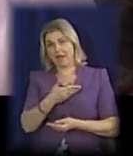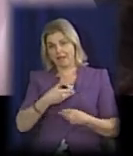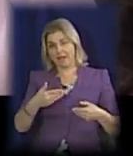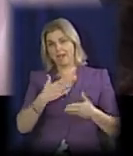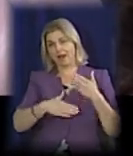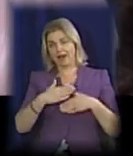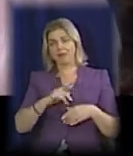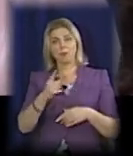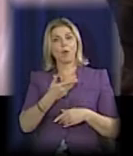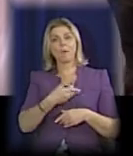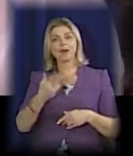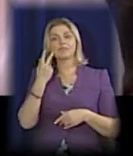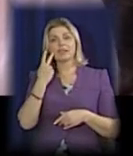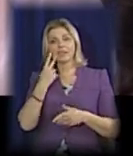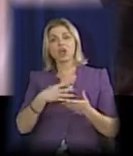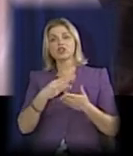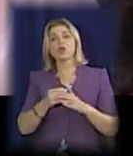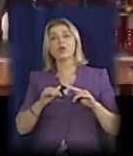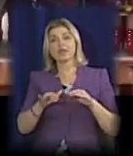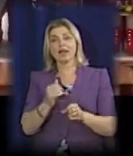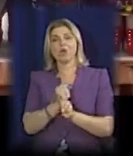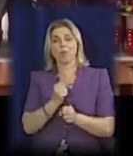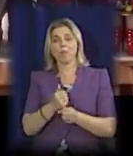ми завжди своє діло робимо від душі.